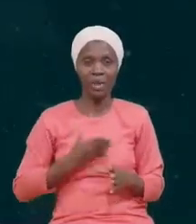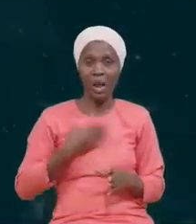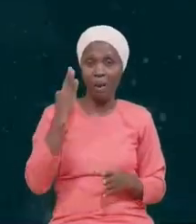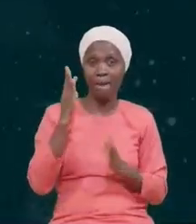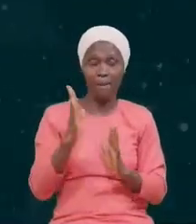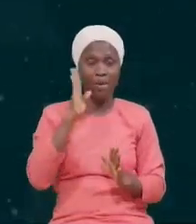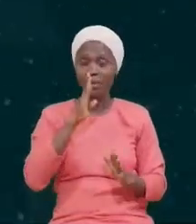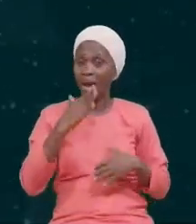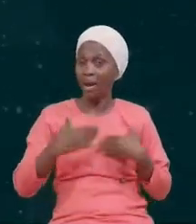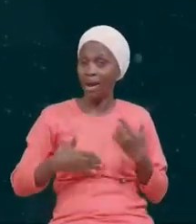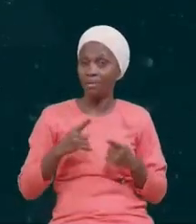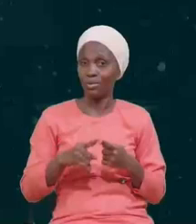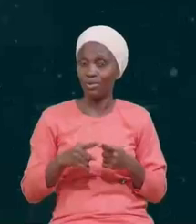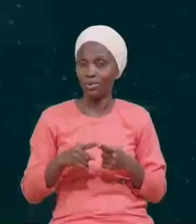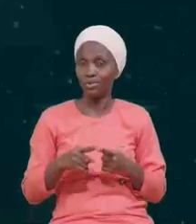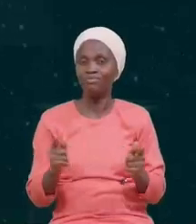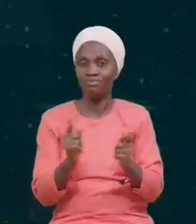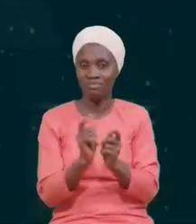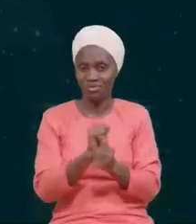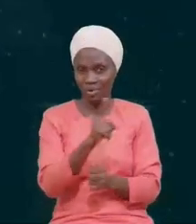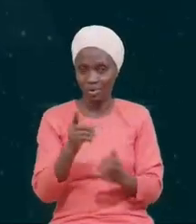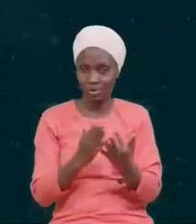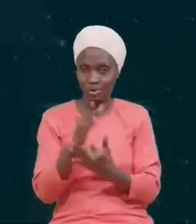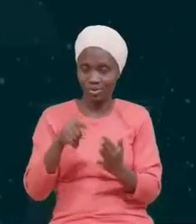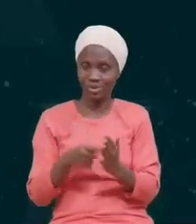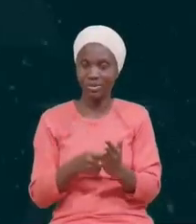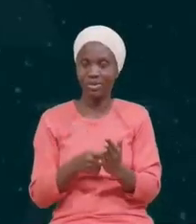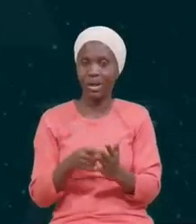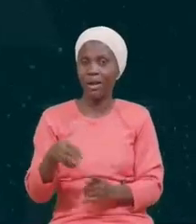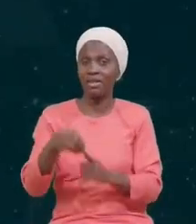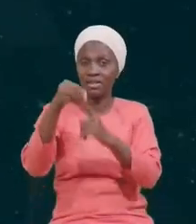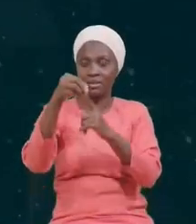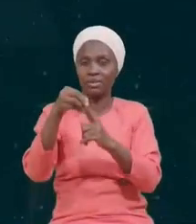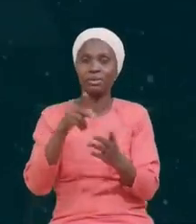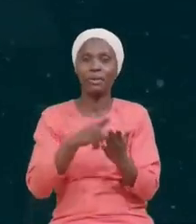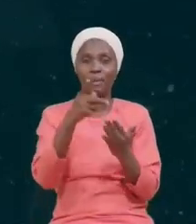serait très content de voir prendre part à ce banquet spécial.